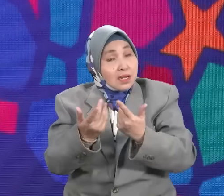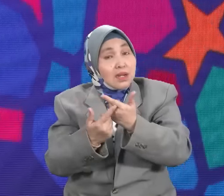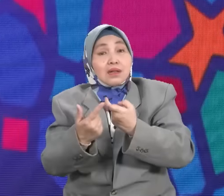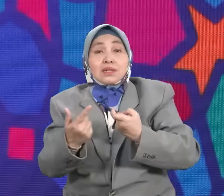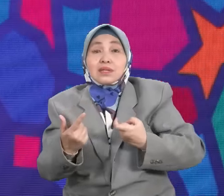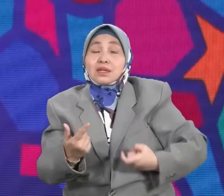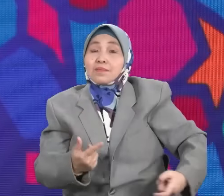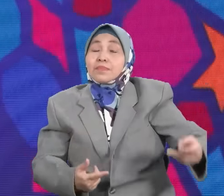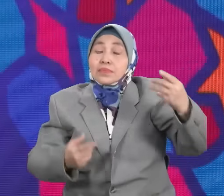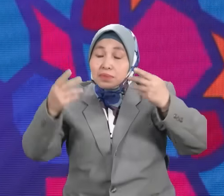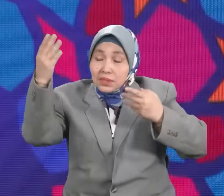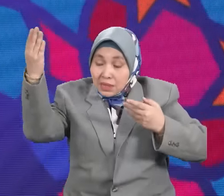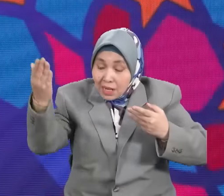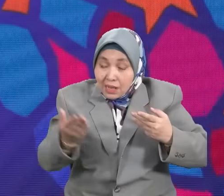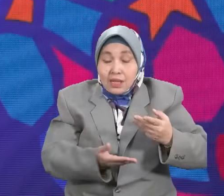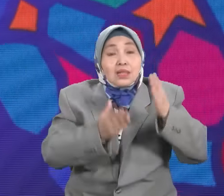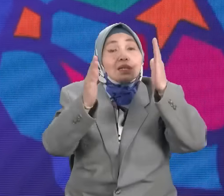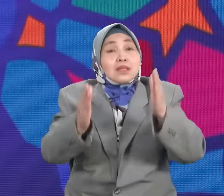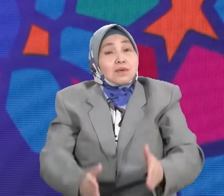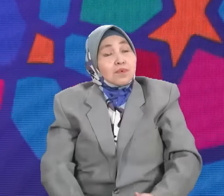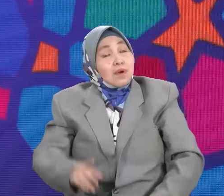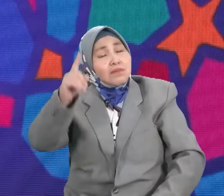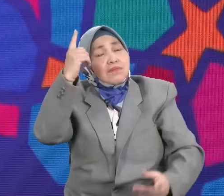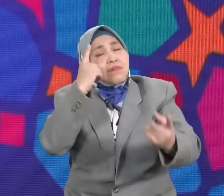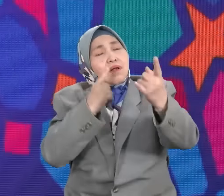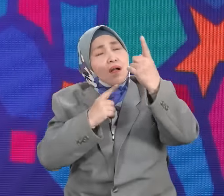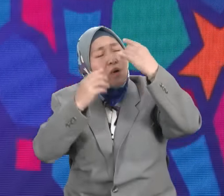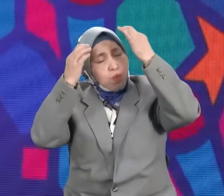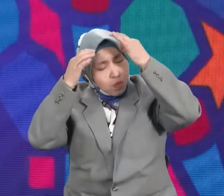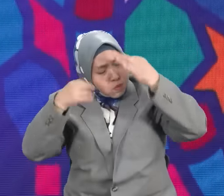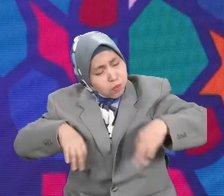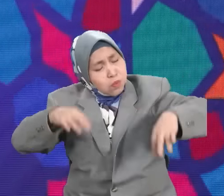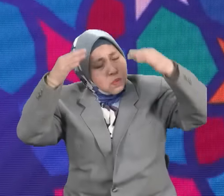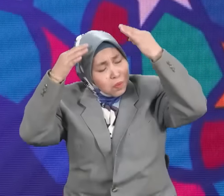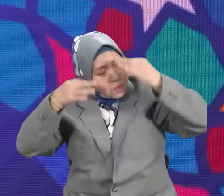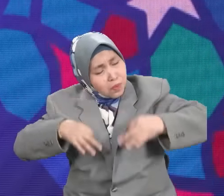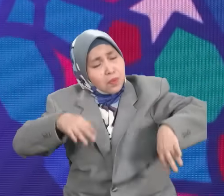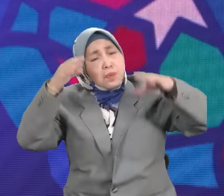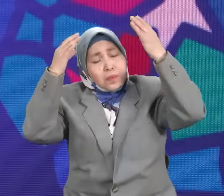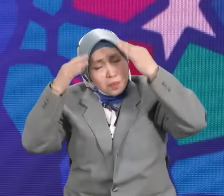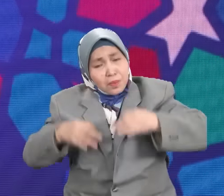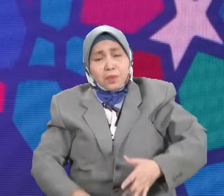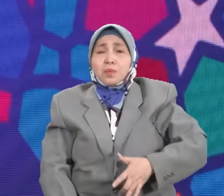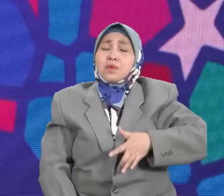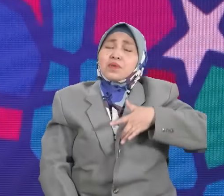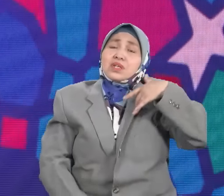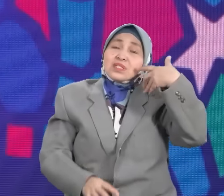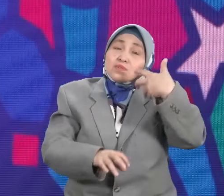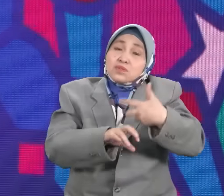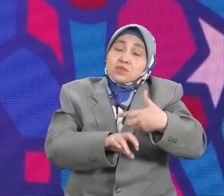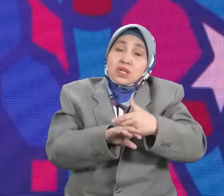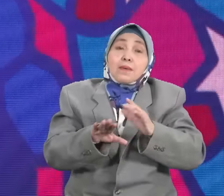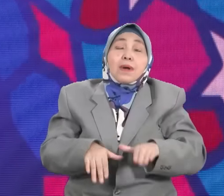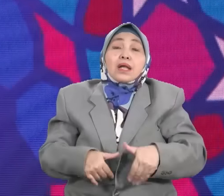ketemu Allah Subhanahu Wa Ta'ala mengalirkan peluh merasa ih sedikit kesusahan Bagaimana